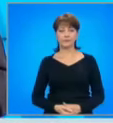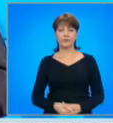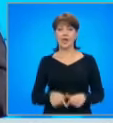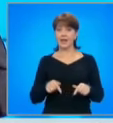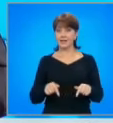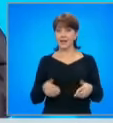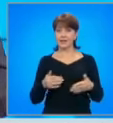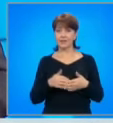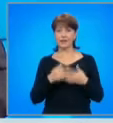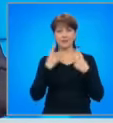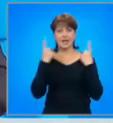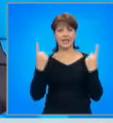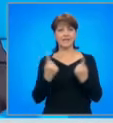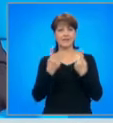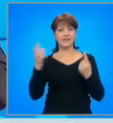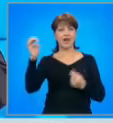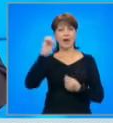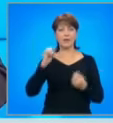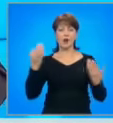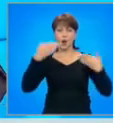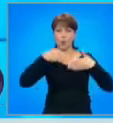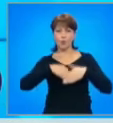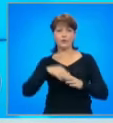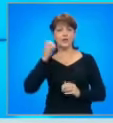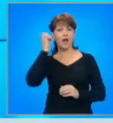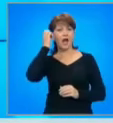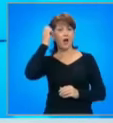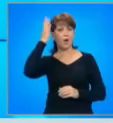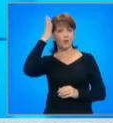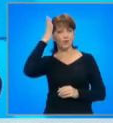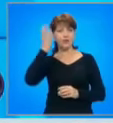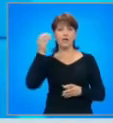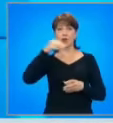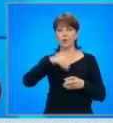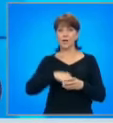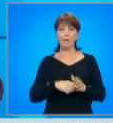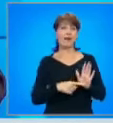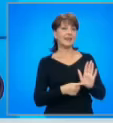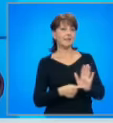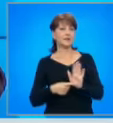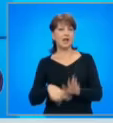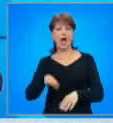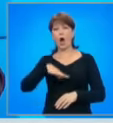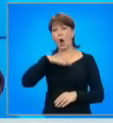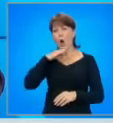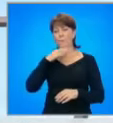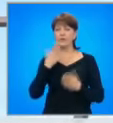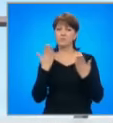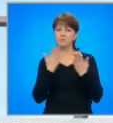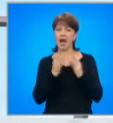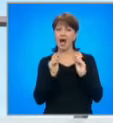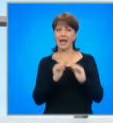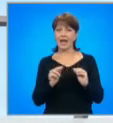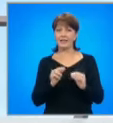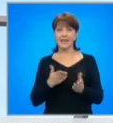А тази вечер инициативата Европейска нощ на учените отново ни кара да участваме в демонстрации, експерименти и лекции.